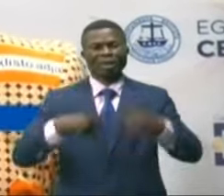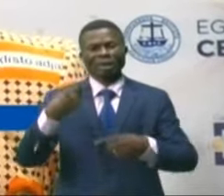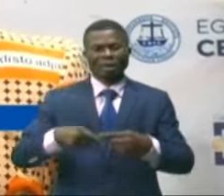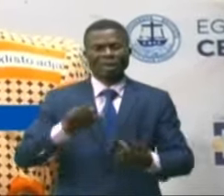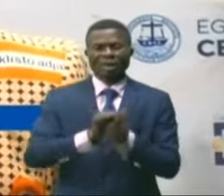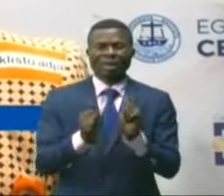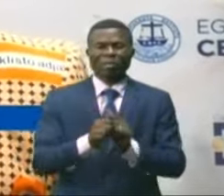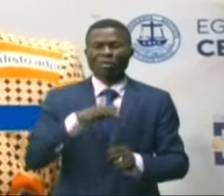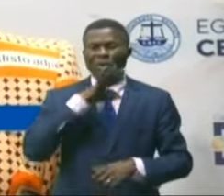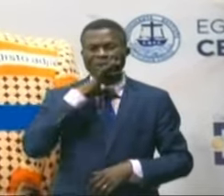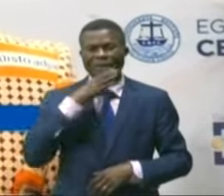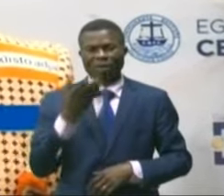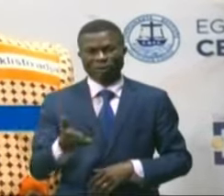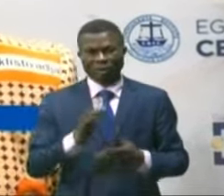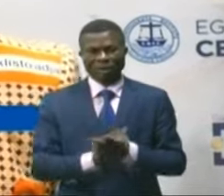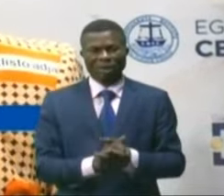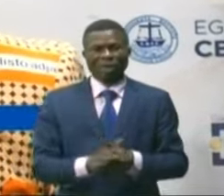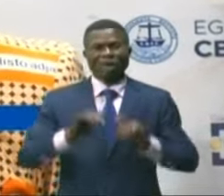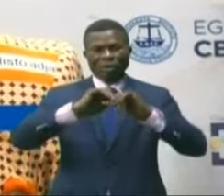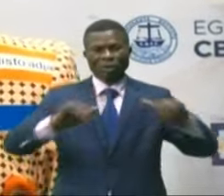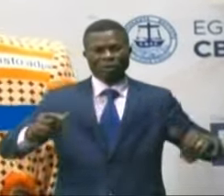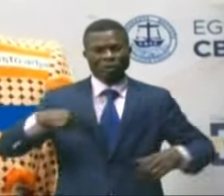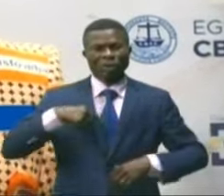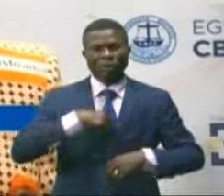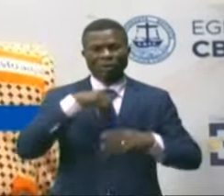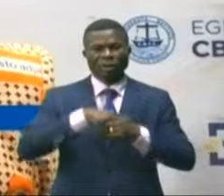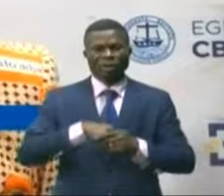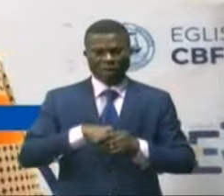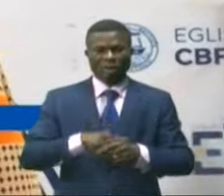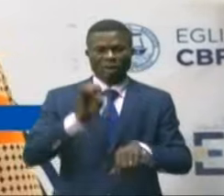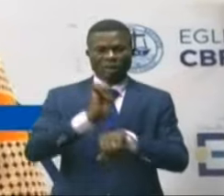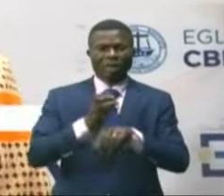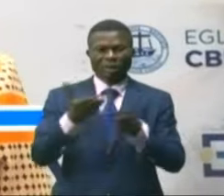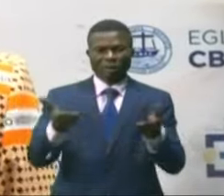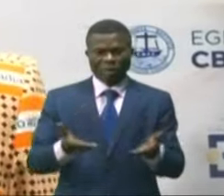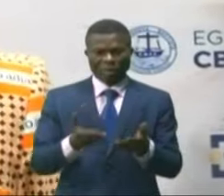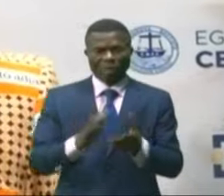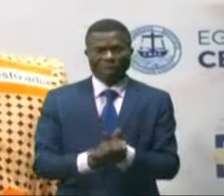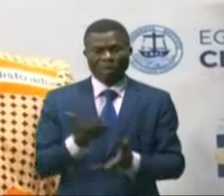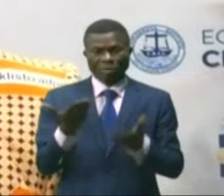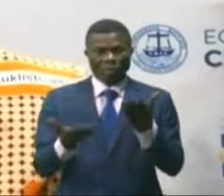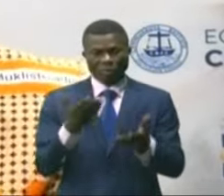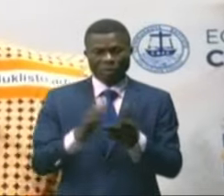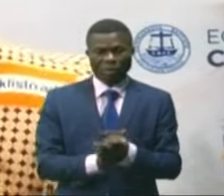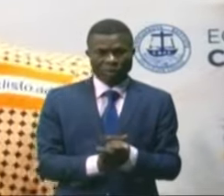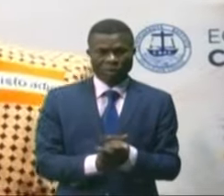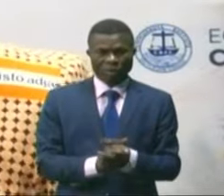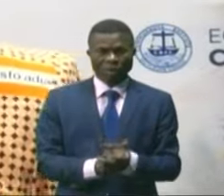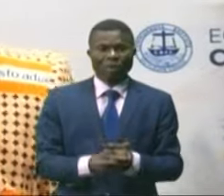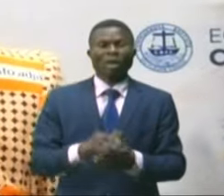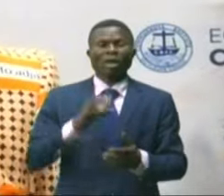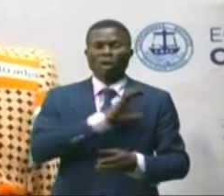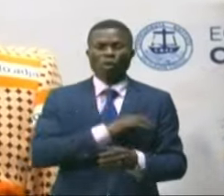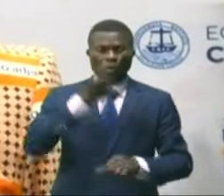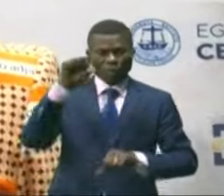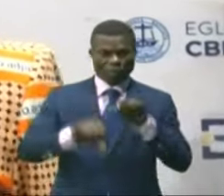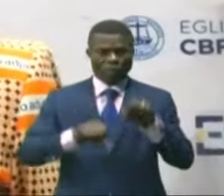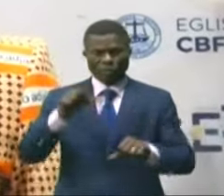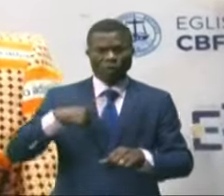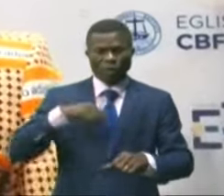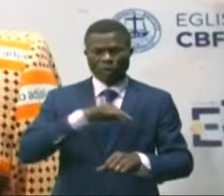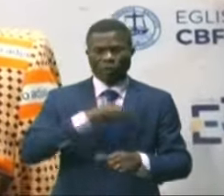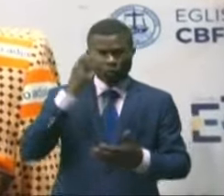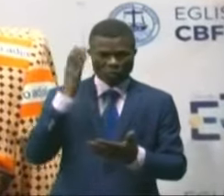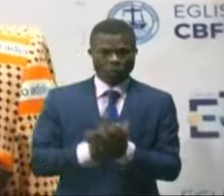zizanies, qui nous divisent au sein de la CBFC. Je pense que ce sont des antivaleurs que nous